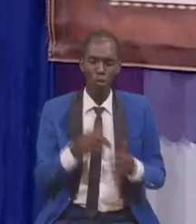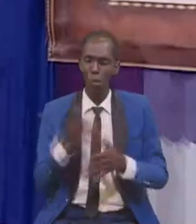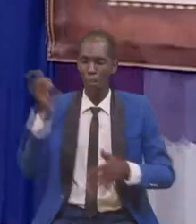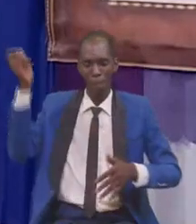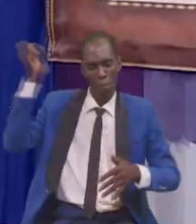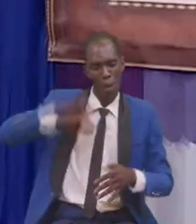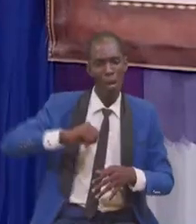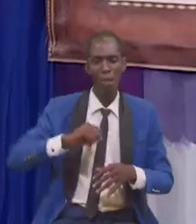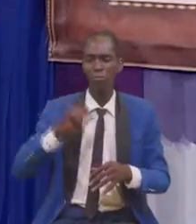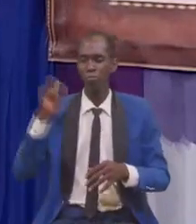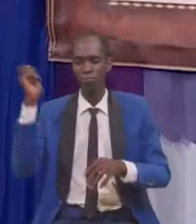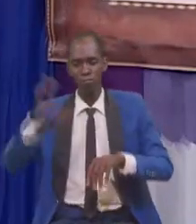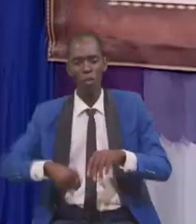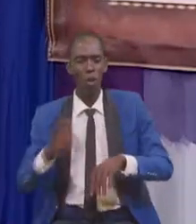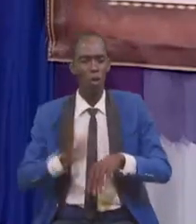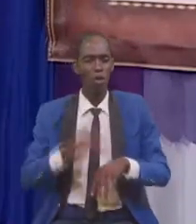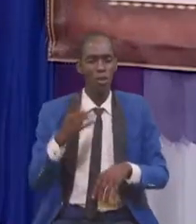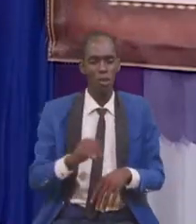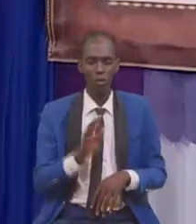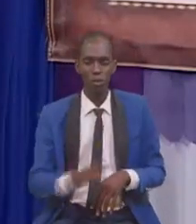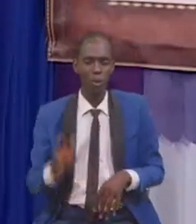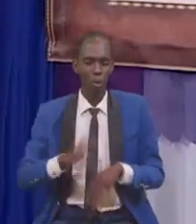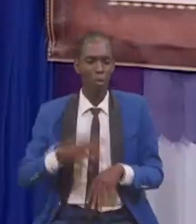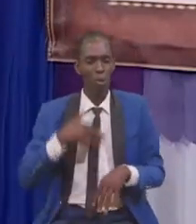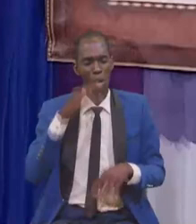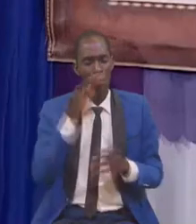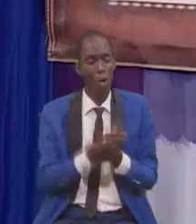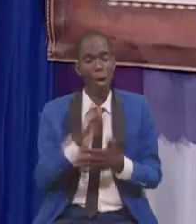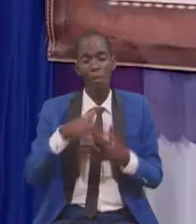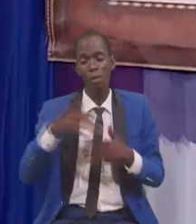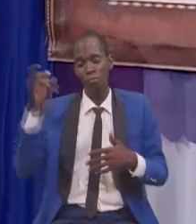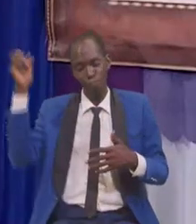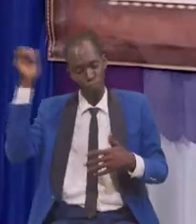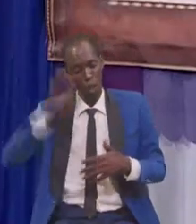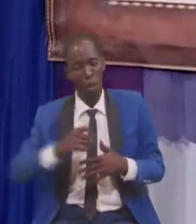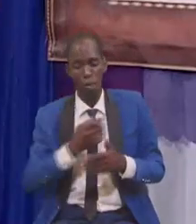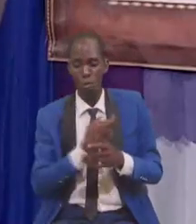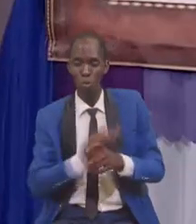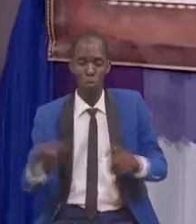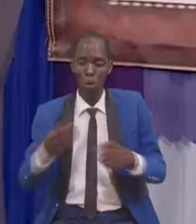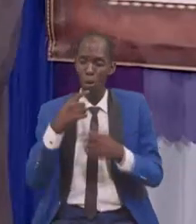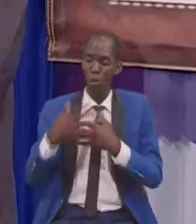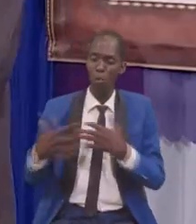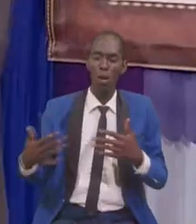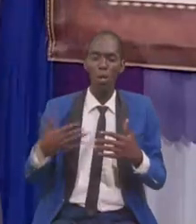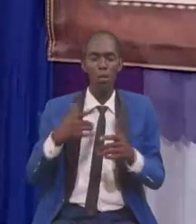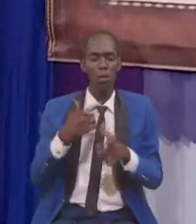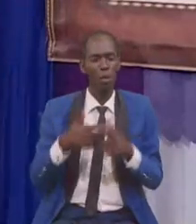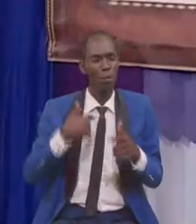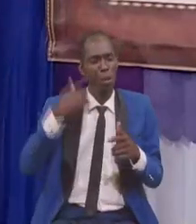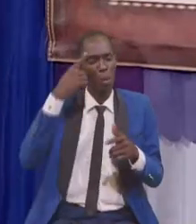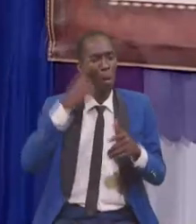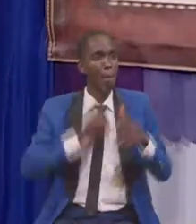c'est lorsque mon sens revient et je pleure. Je dis, mais pourquoi j'ai fait cela? Tu es